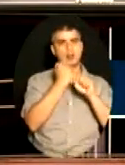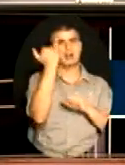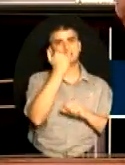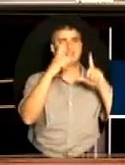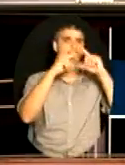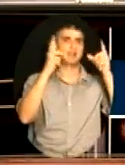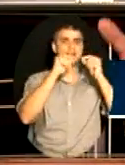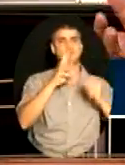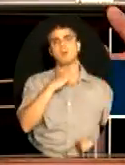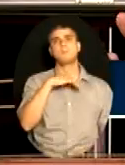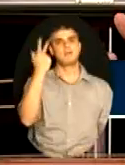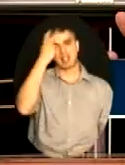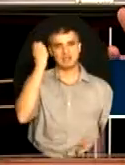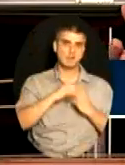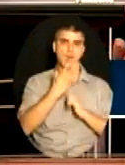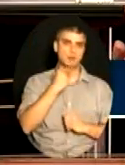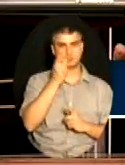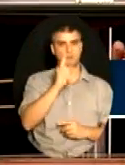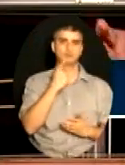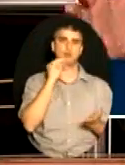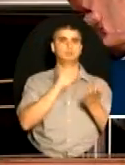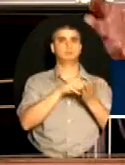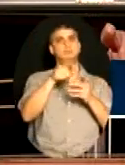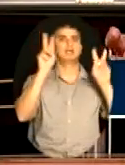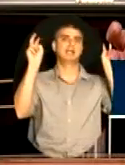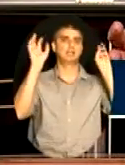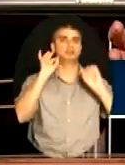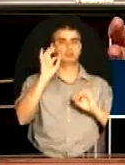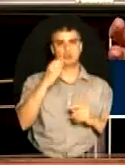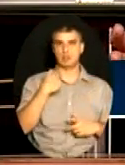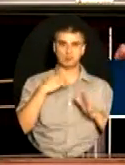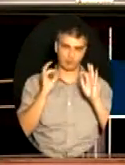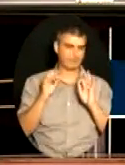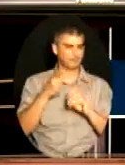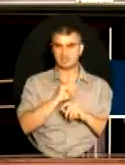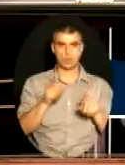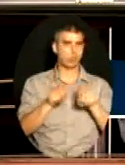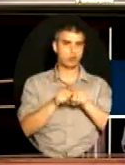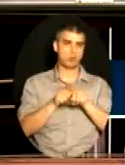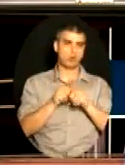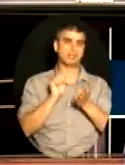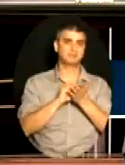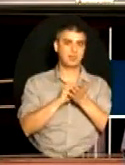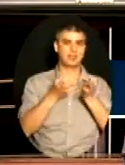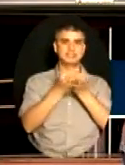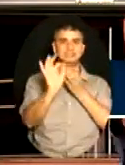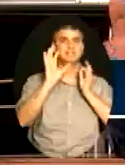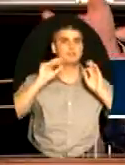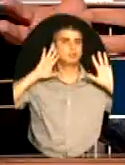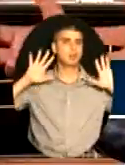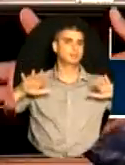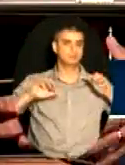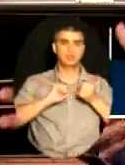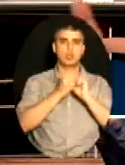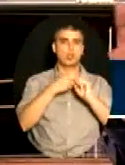ומוות ליהודים. אפשר להכניס אותו לקטגוריה שאנחנו באמת, זה לא כמו חלילה וחס שריפת מסגד